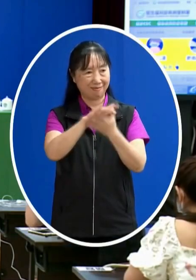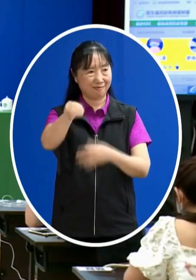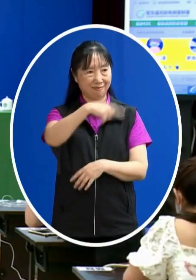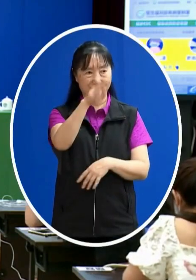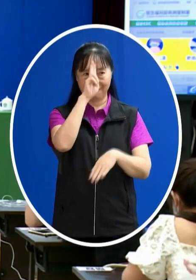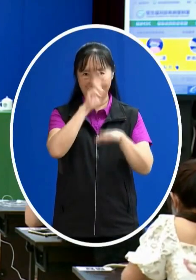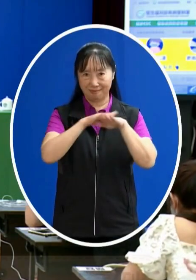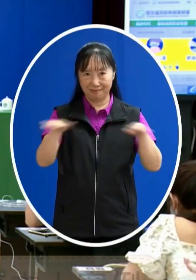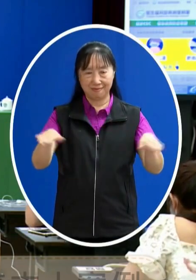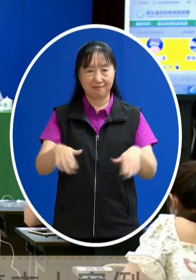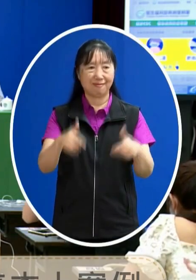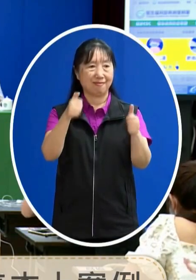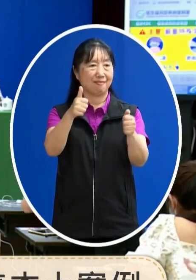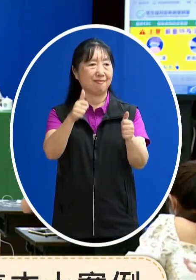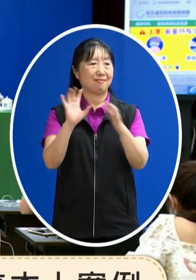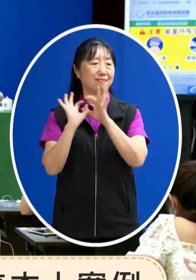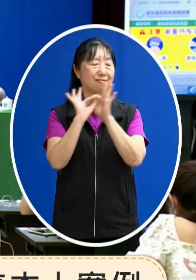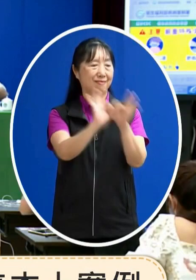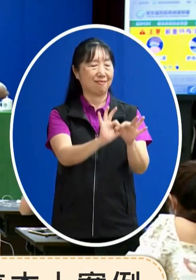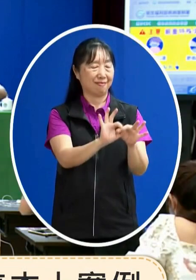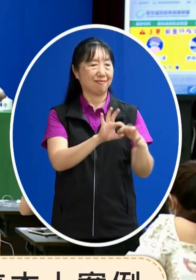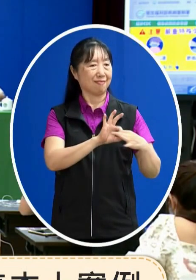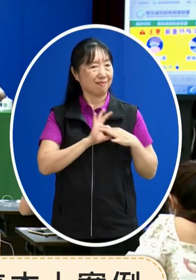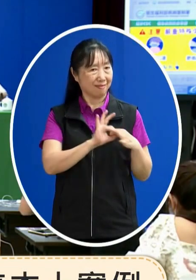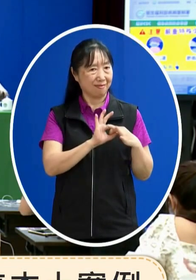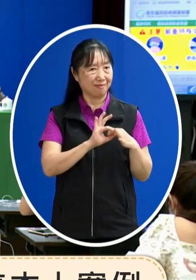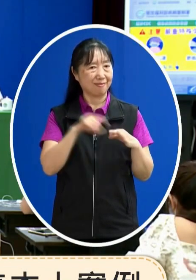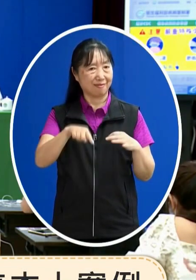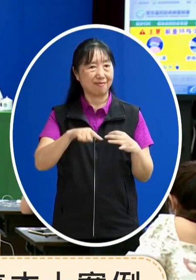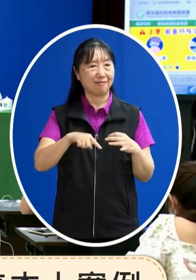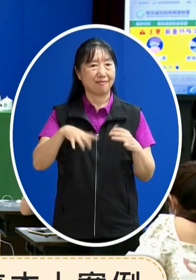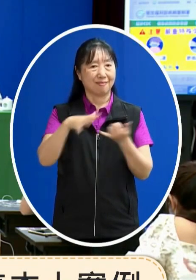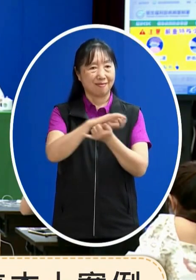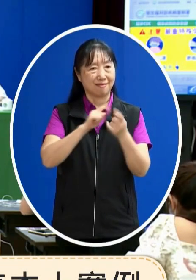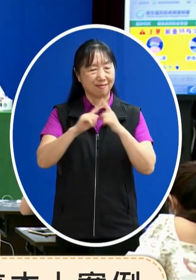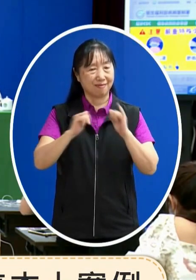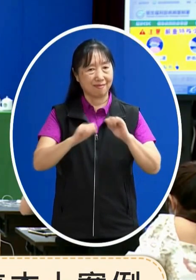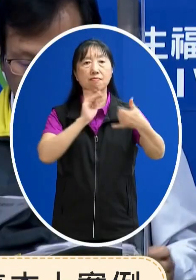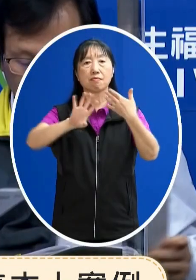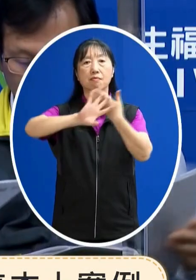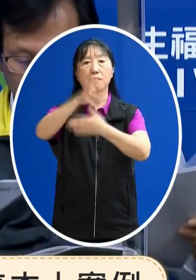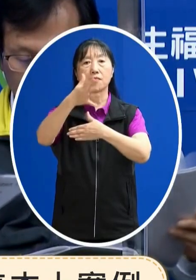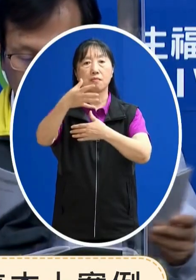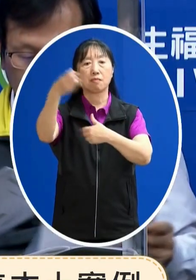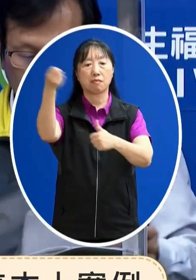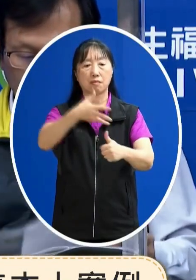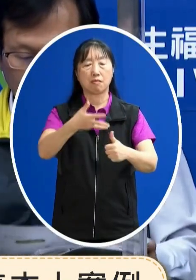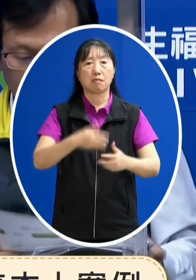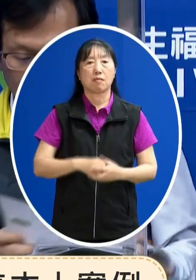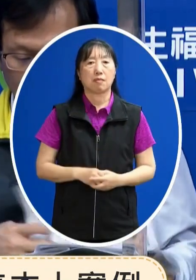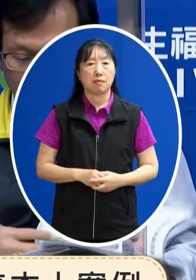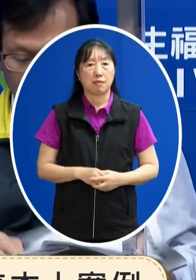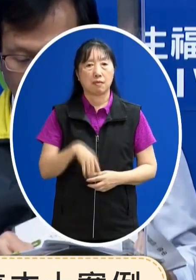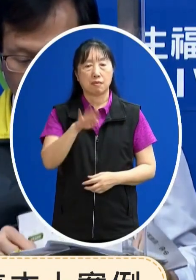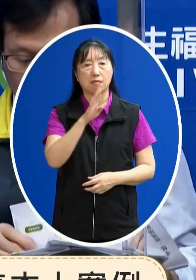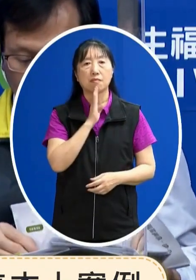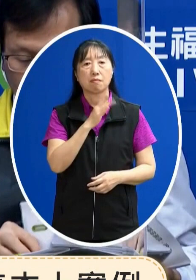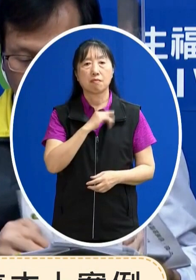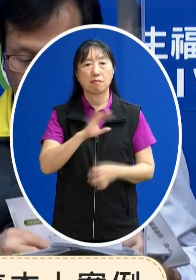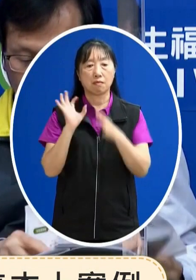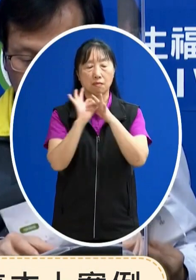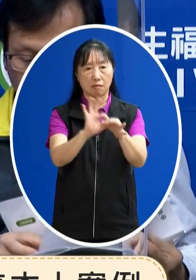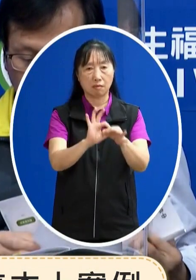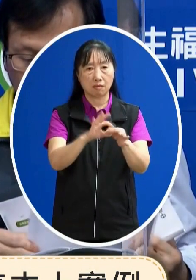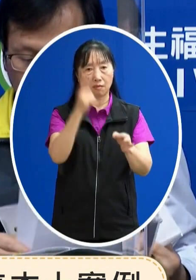中央银行疫情指挥中心宣布，台湾金币新增加一例对美国西多来的确诊个案，一例5/2/5第三年十五日